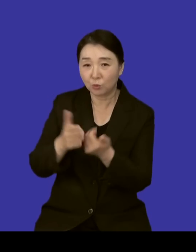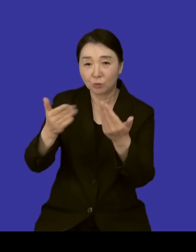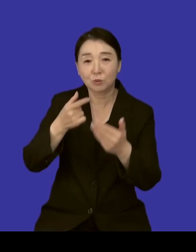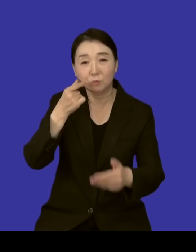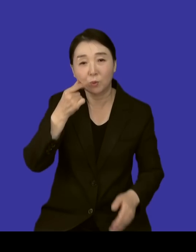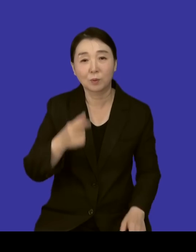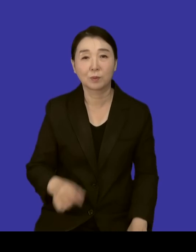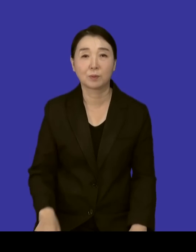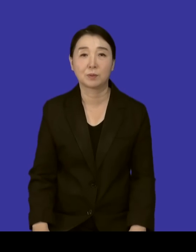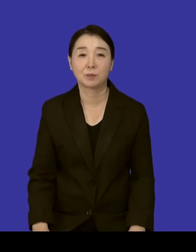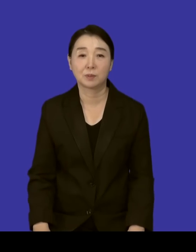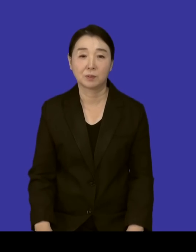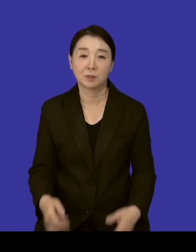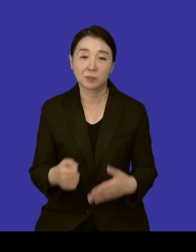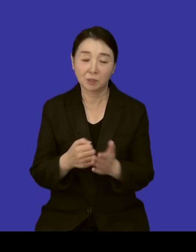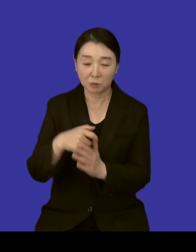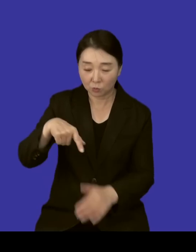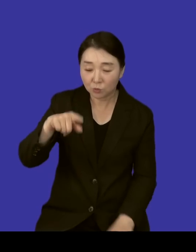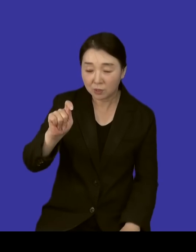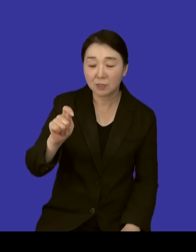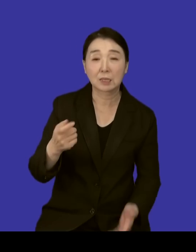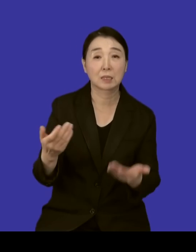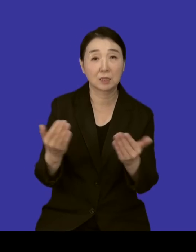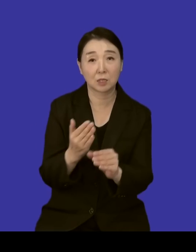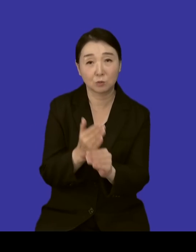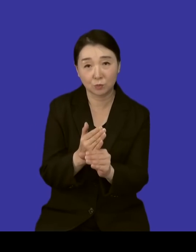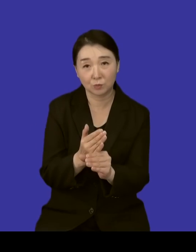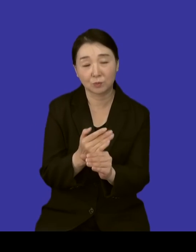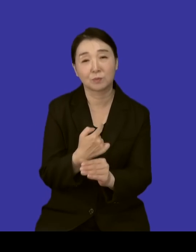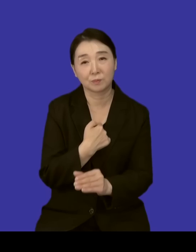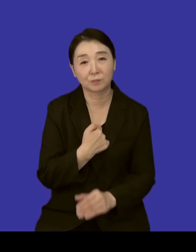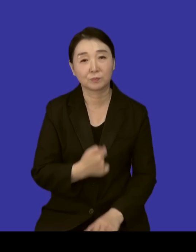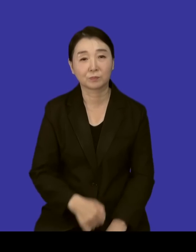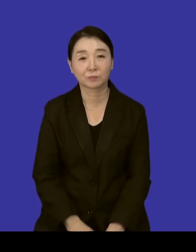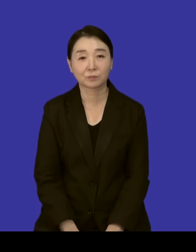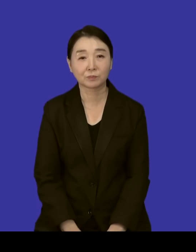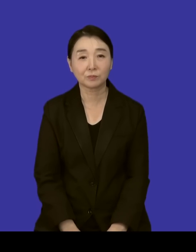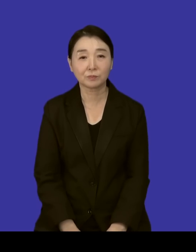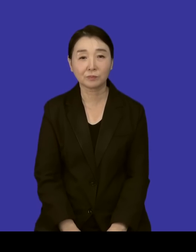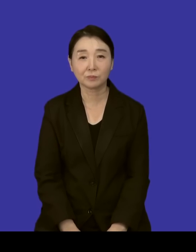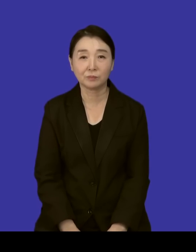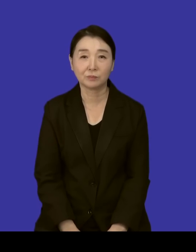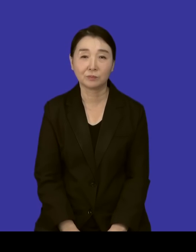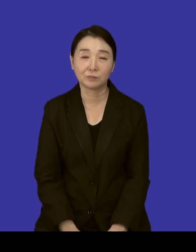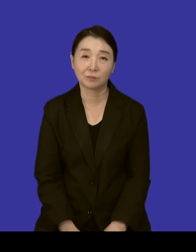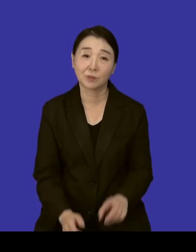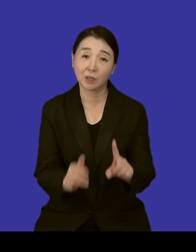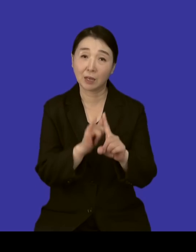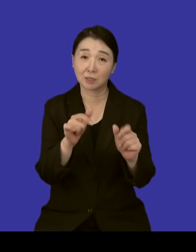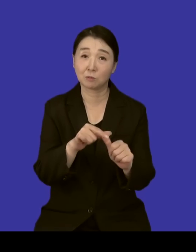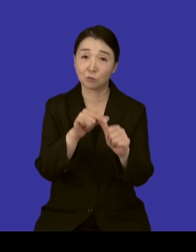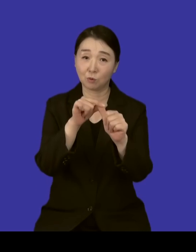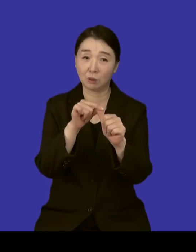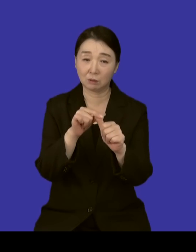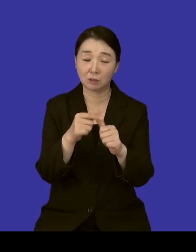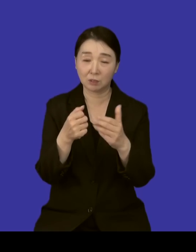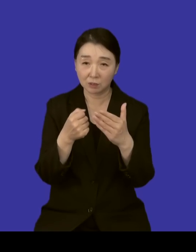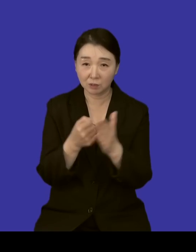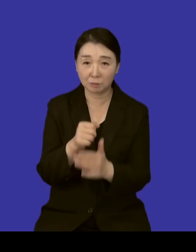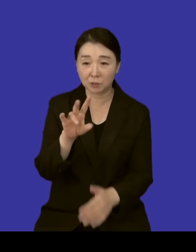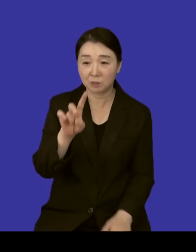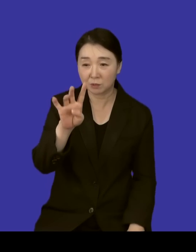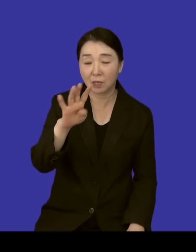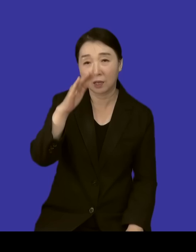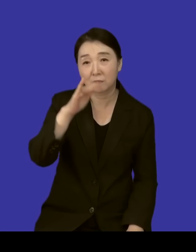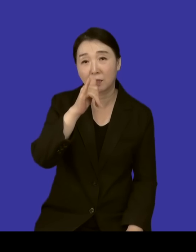네네. 그래서 큐티 사역을 하게 되고 예. 그래서 이제 한 사람의 구원 때문에 24장까지